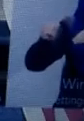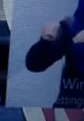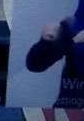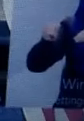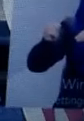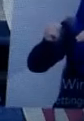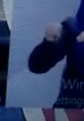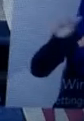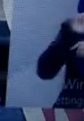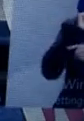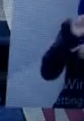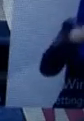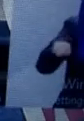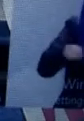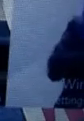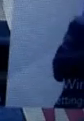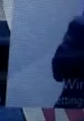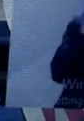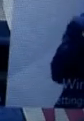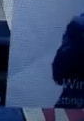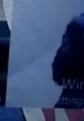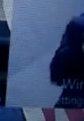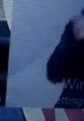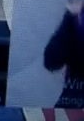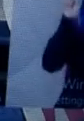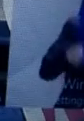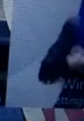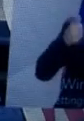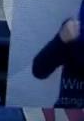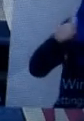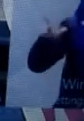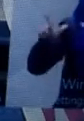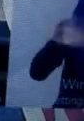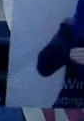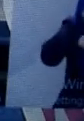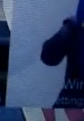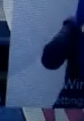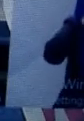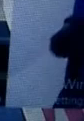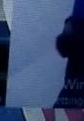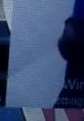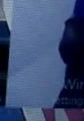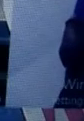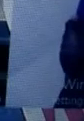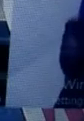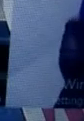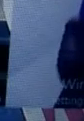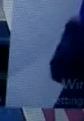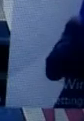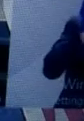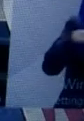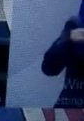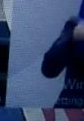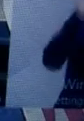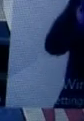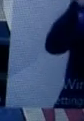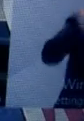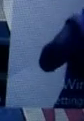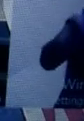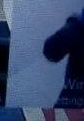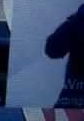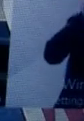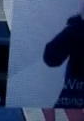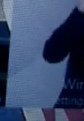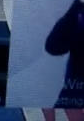bukan dalam premis perniagaan juga dibenarkan. Termasuk dalam senarai yang dibenarkan juga ialah lawatan ke